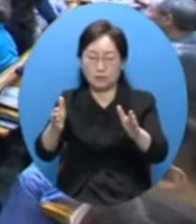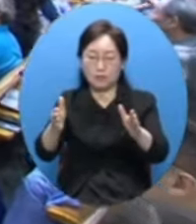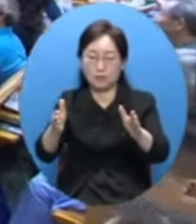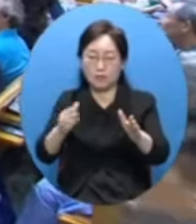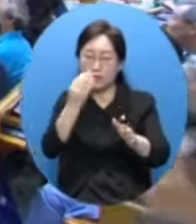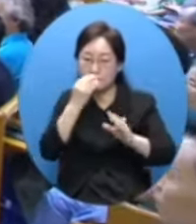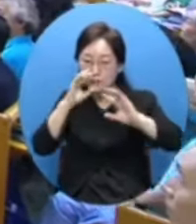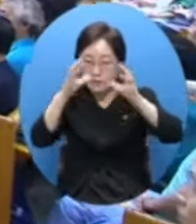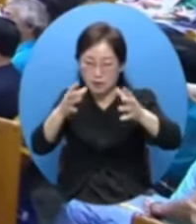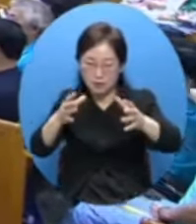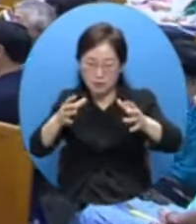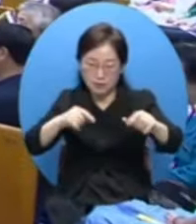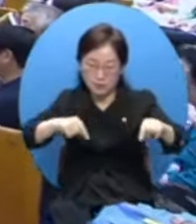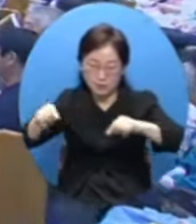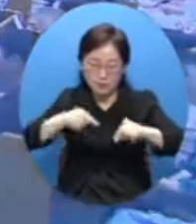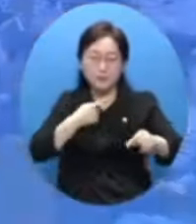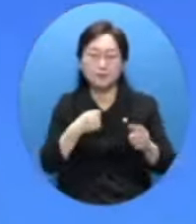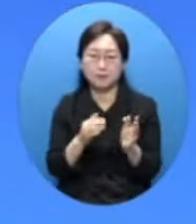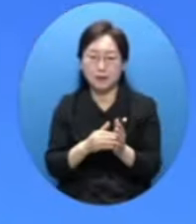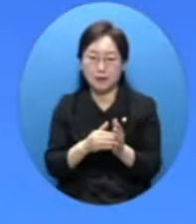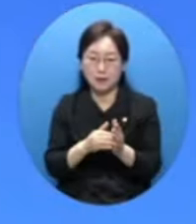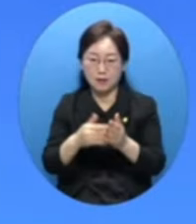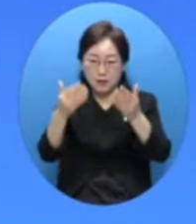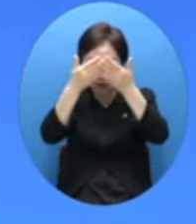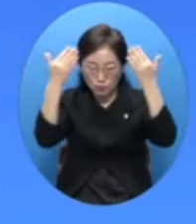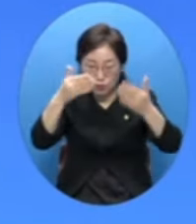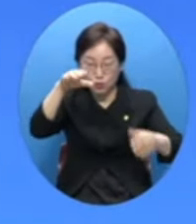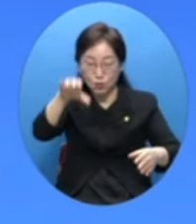이스라엘을 섬기면서 중동 평화 문제를